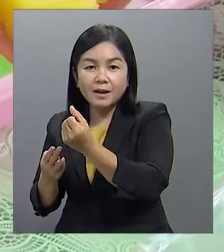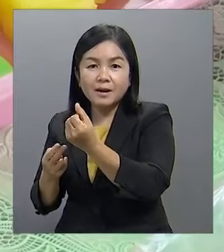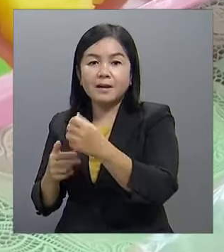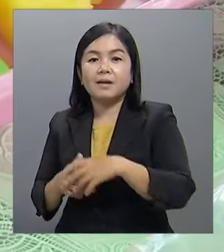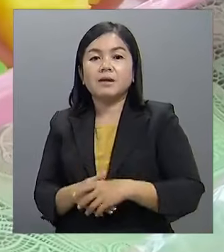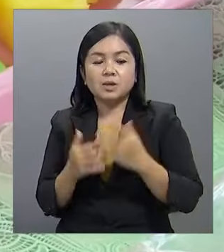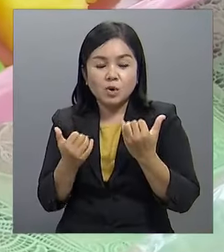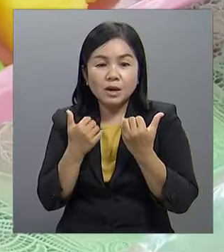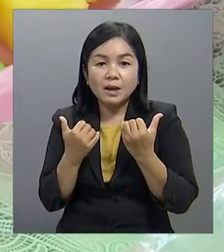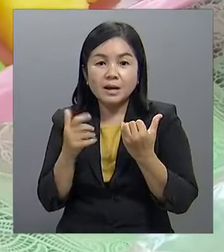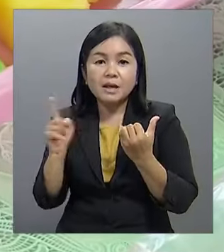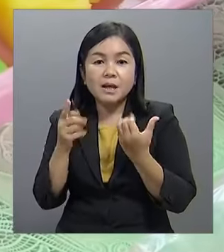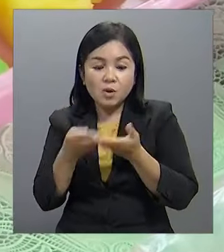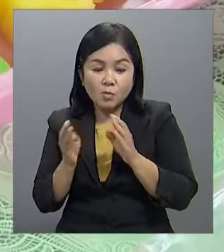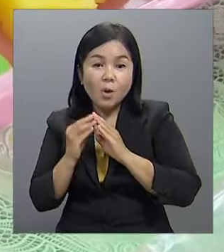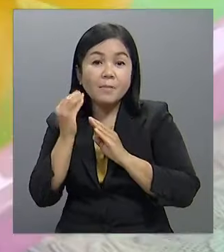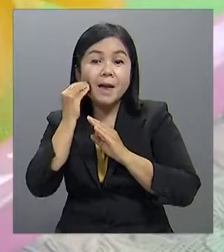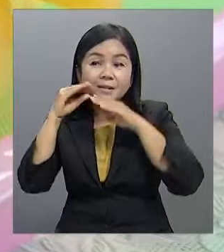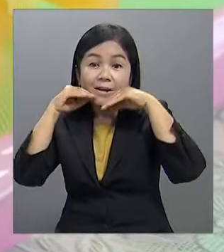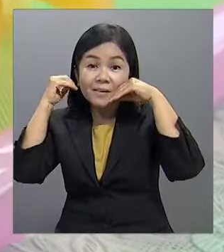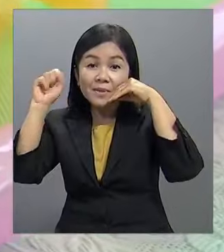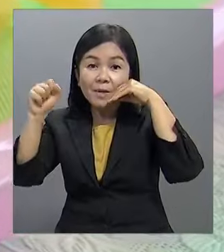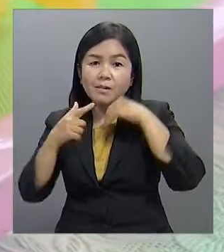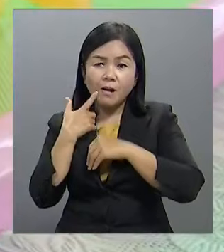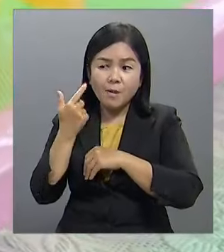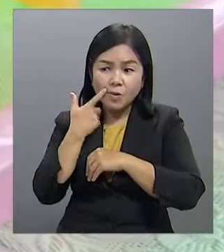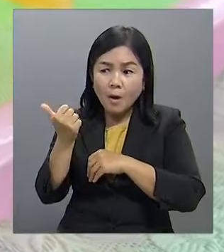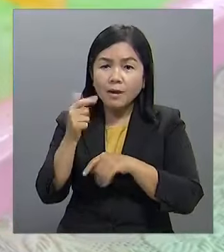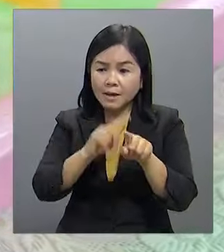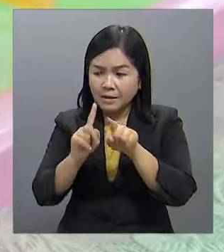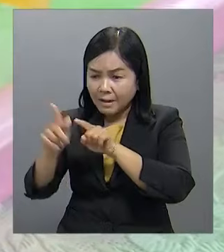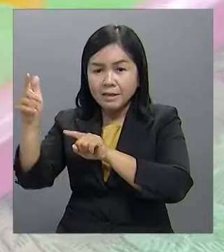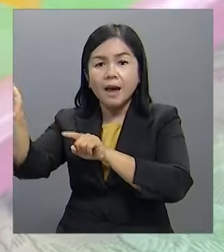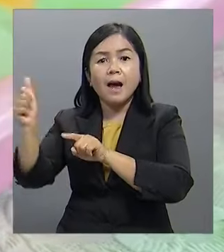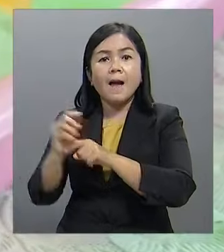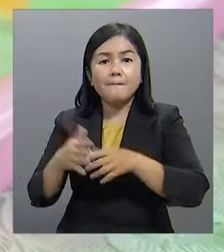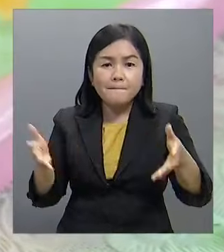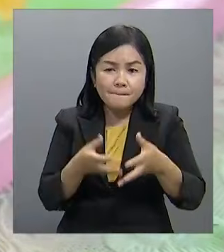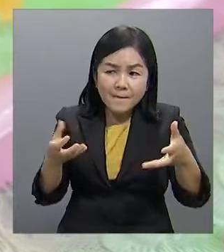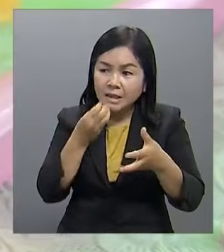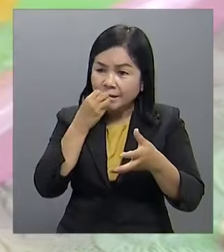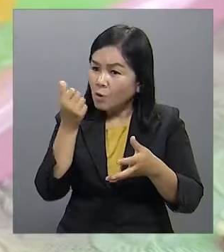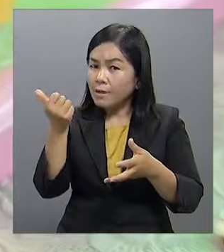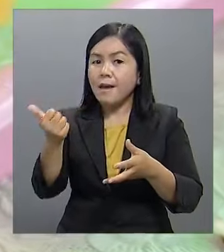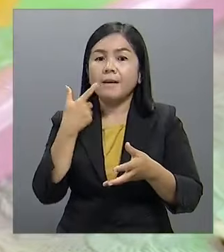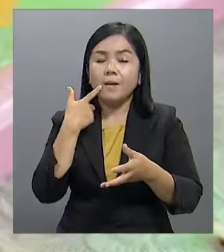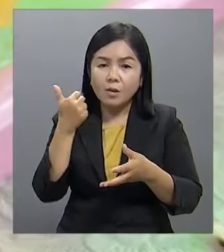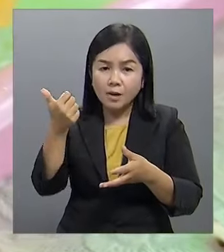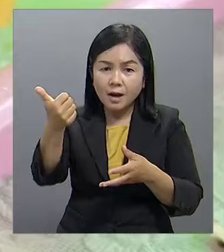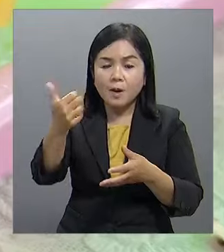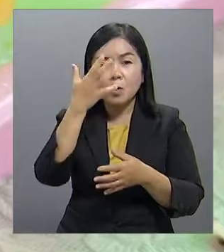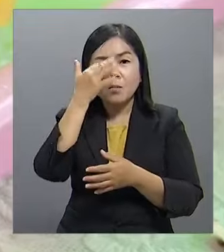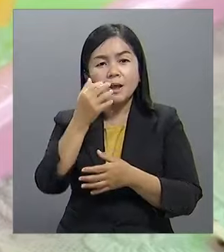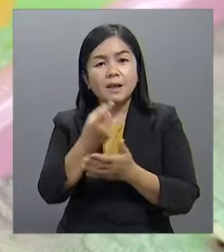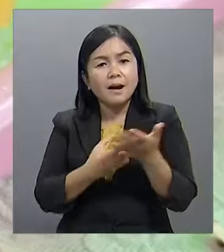ตอนนี้ที่บ้านยิ้มแก้มปริ อ่ะอร่อยเอาลองไปดูมันทำได้หลายเมนูครับเอาไปผัดเปรี้ยวหวานเนี่ยก็อร่อยนะครับสาเหตุที่มาที่ไปของการเปิดท้าย